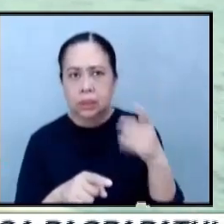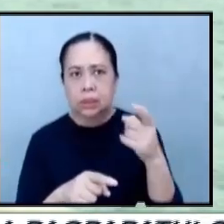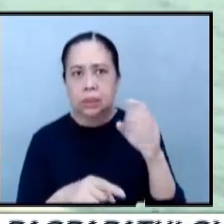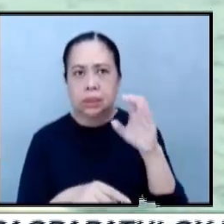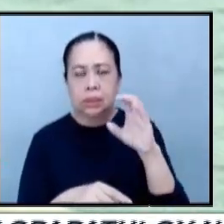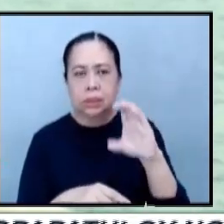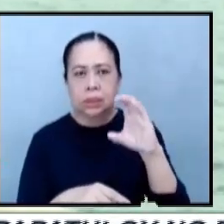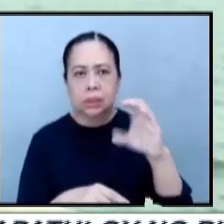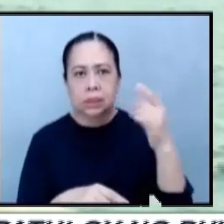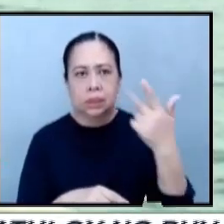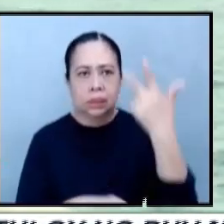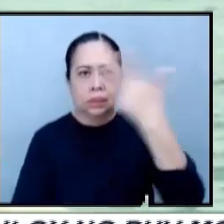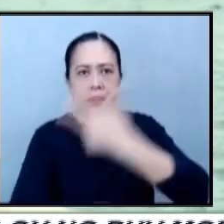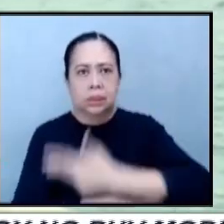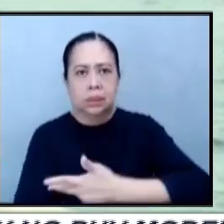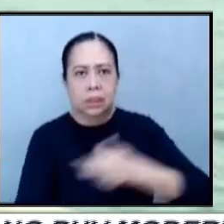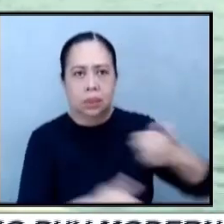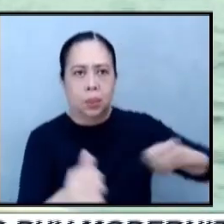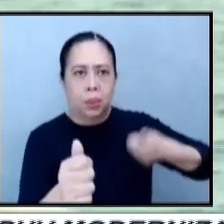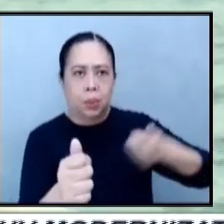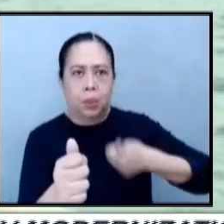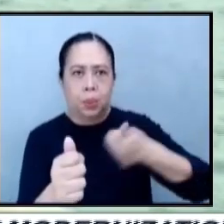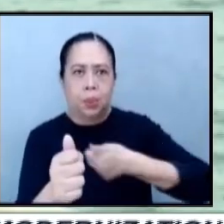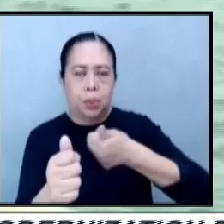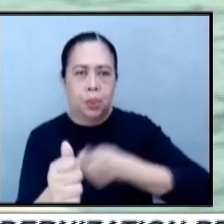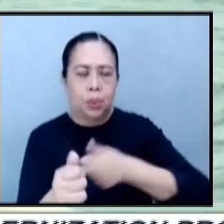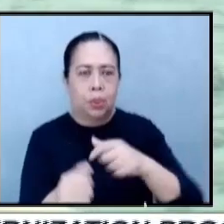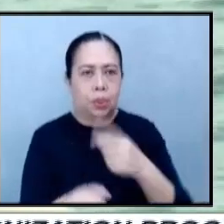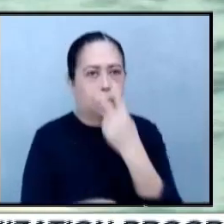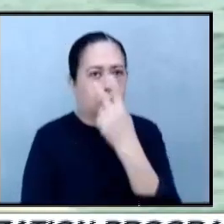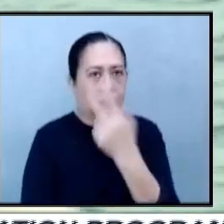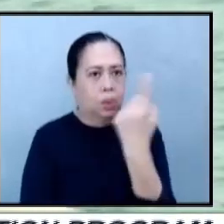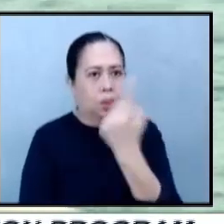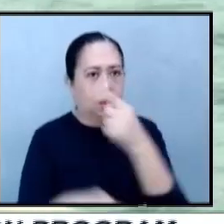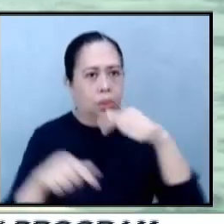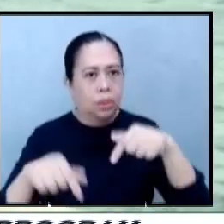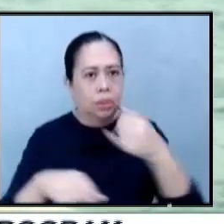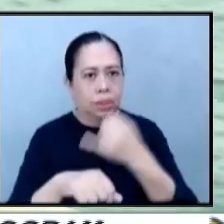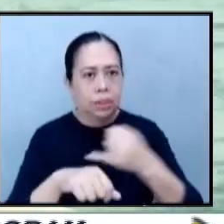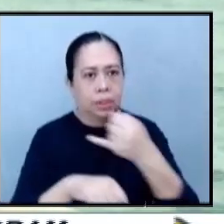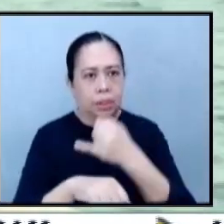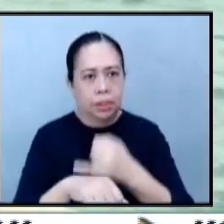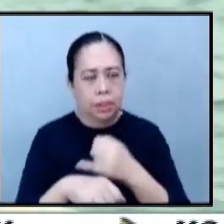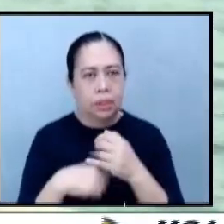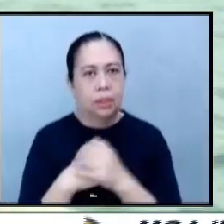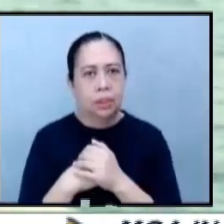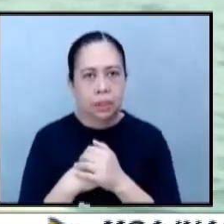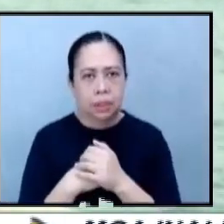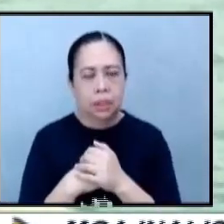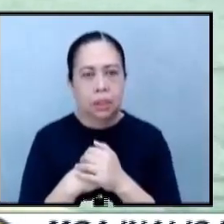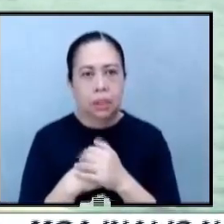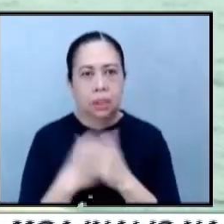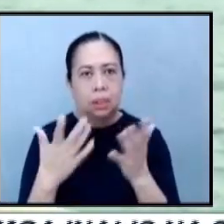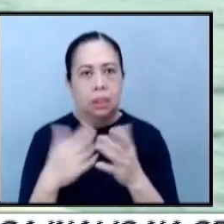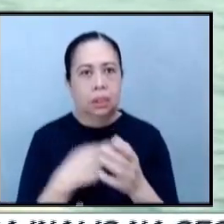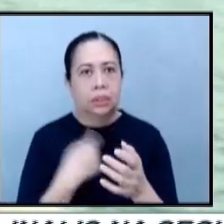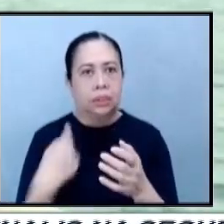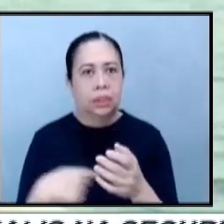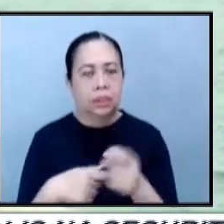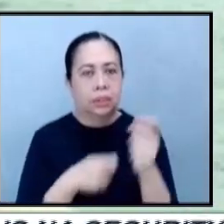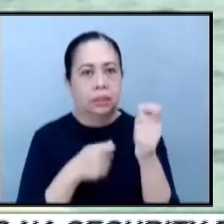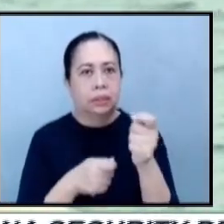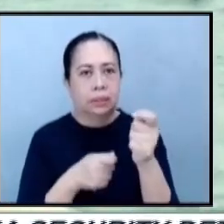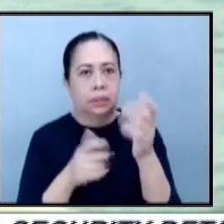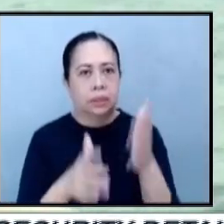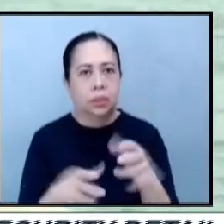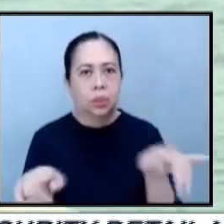3 araw nang nakabuntot sa amin. Ang tanging makikita lamang dito sa isa-isa isla, Audrey, ay mga Chinese fishing vessel na